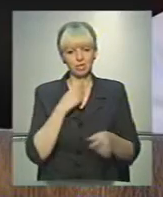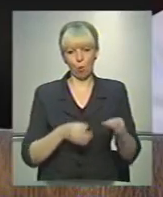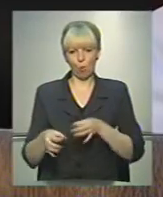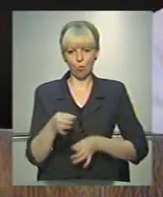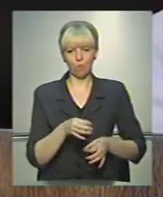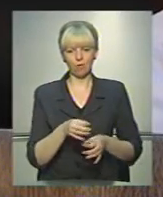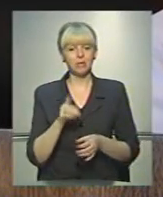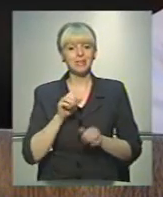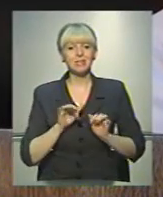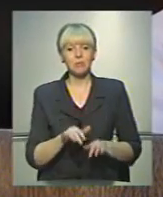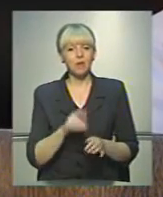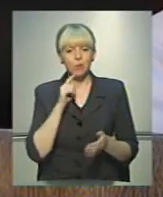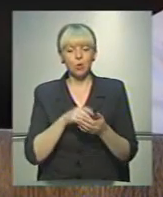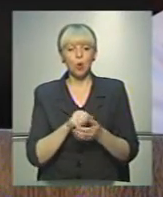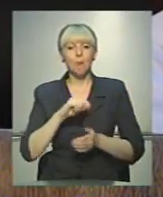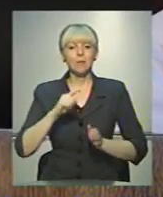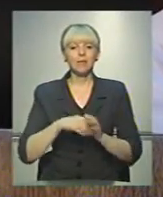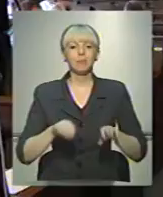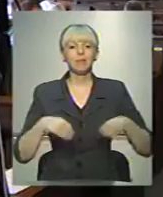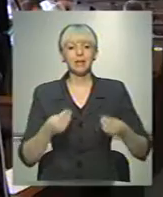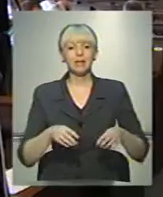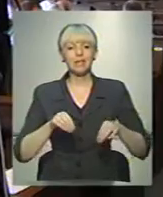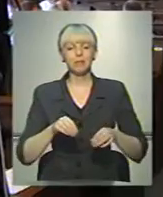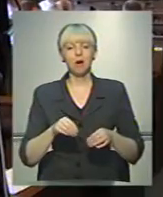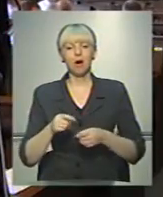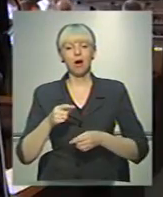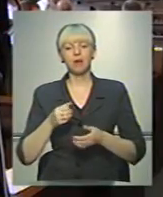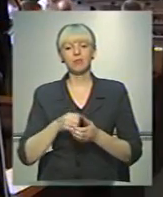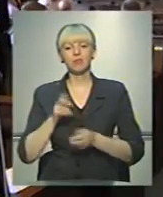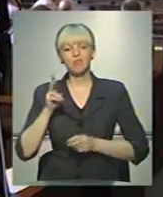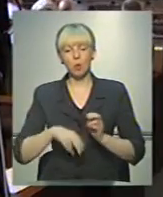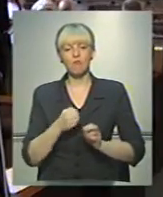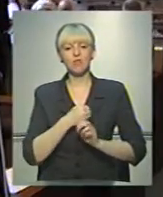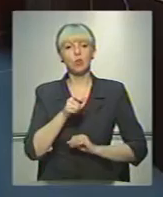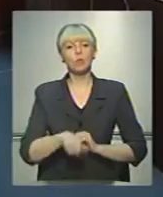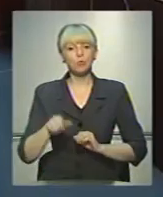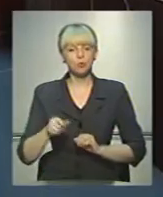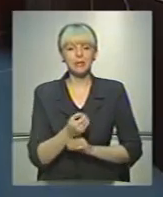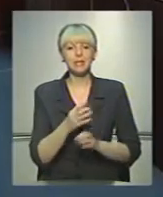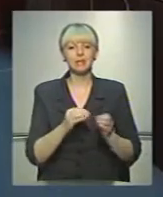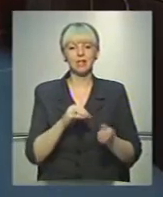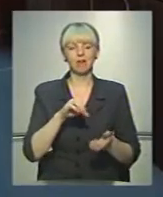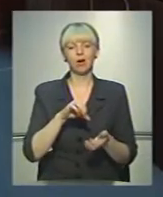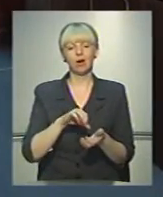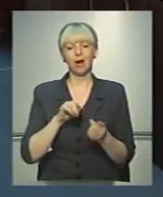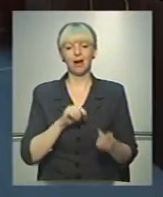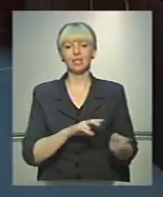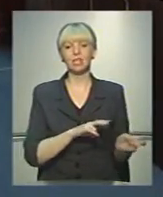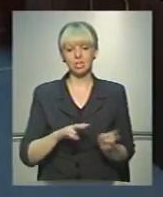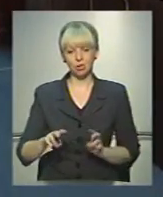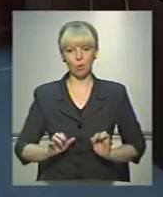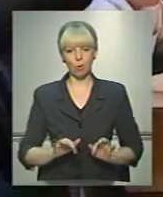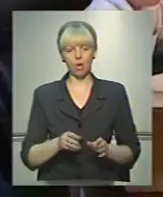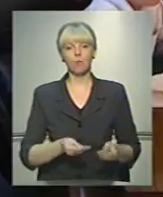обговорень, доки справа не дійшла до питання щодо надання землі демобілізованим військовослужбовцям. Кілька десятків учасників антитерористичної